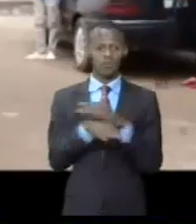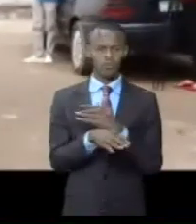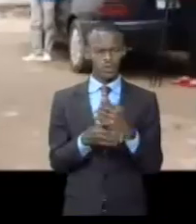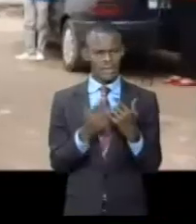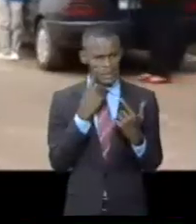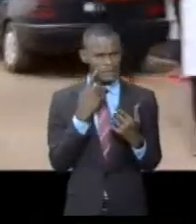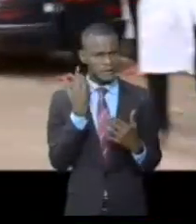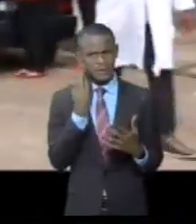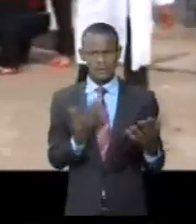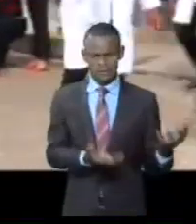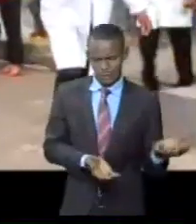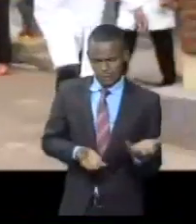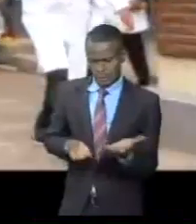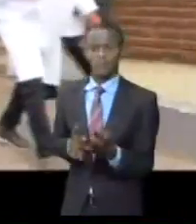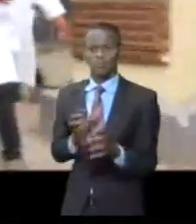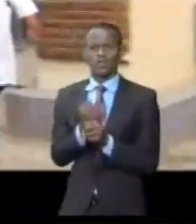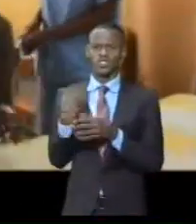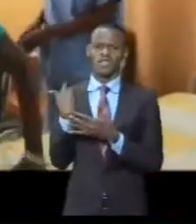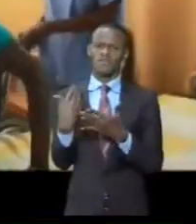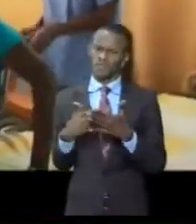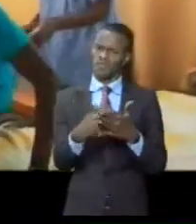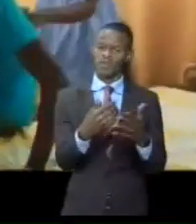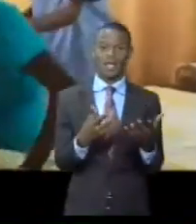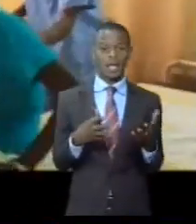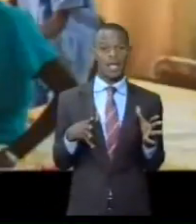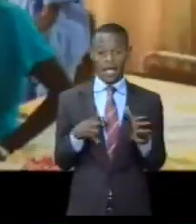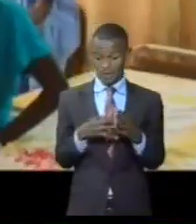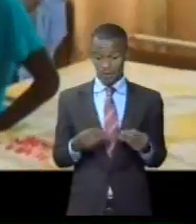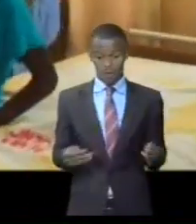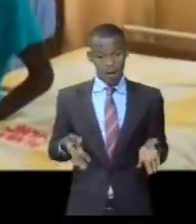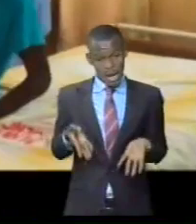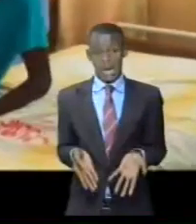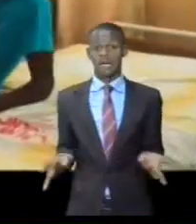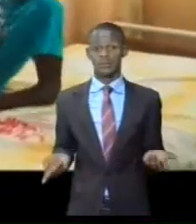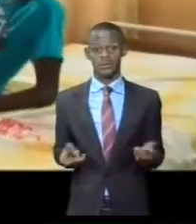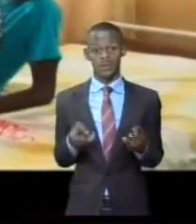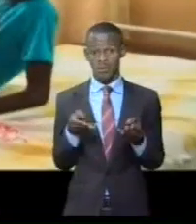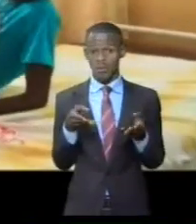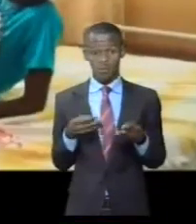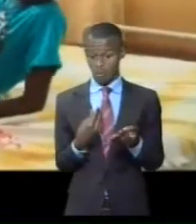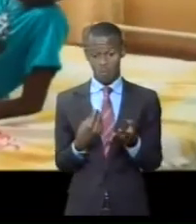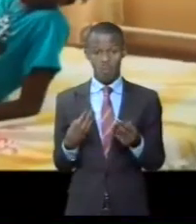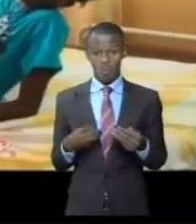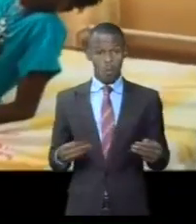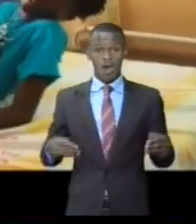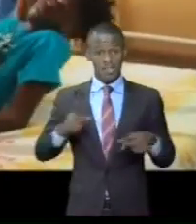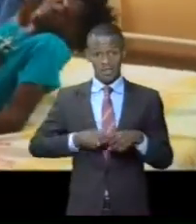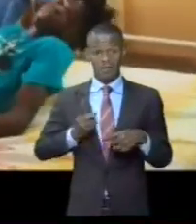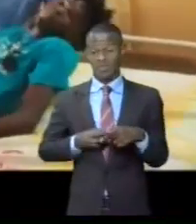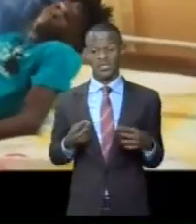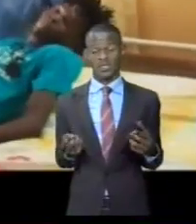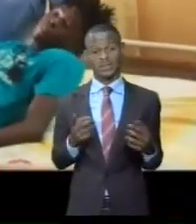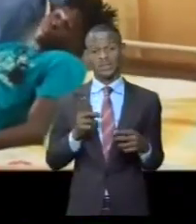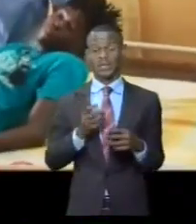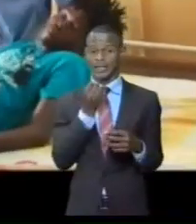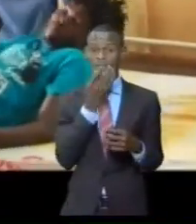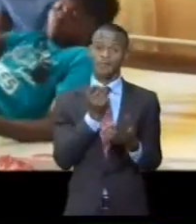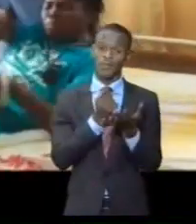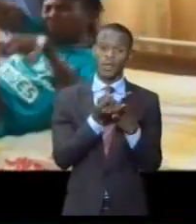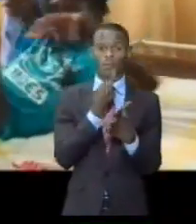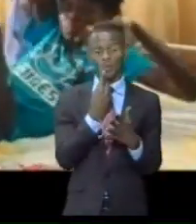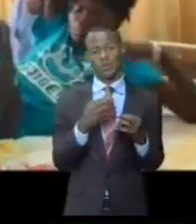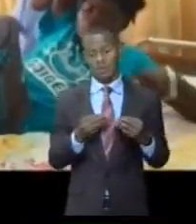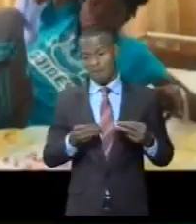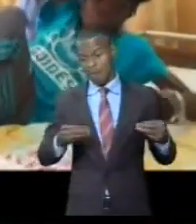moyens dont nous disposons. Donc si les moyens font défaut, en termes d'équipement ou en termes de produits pharmaceutiques